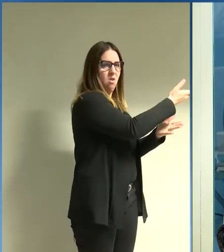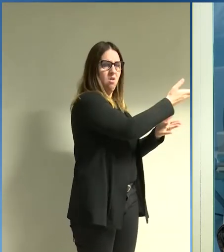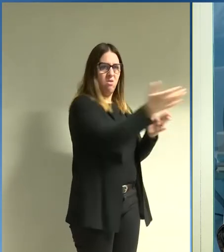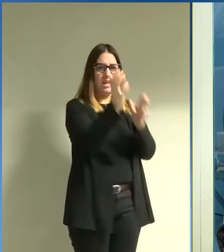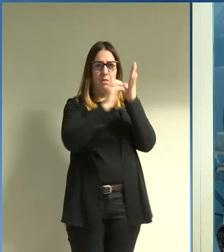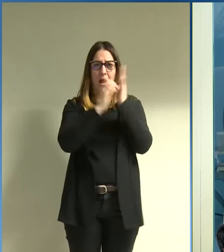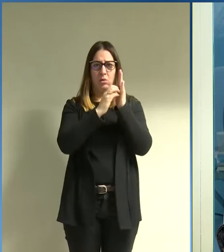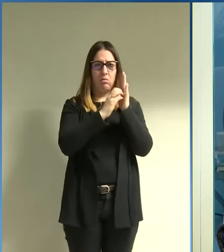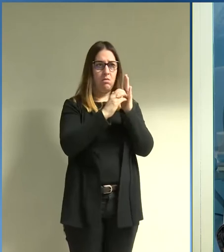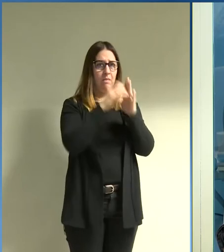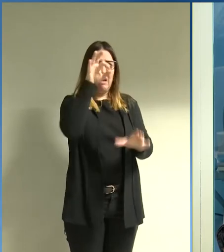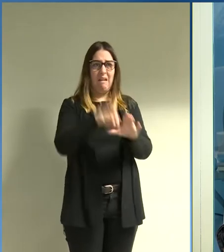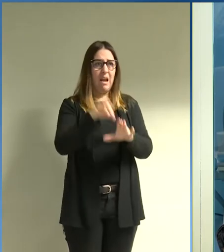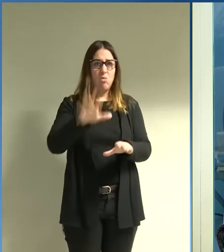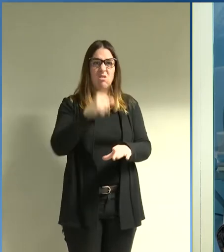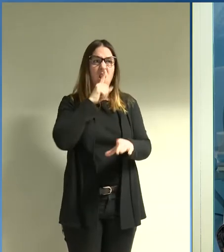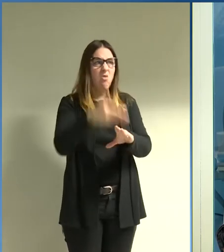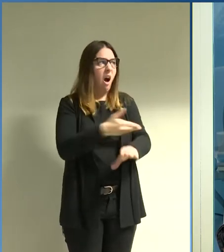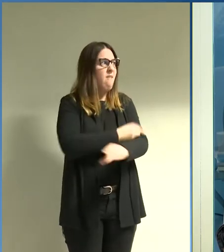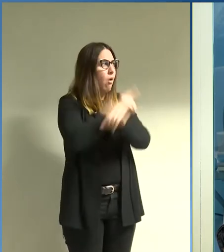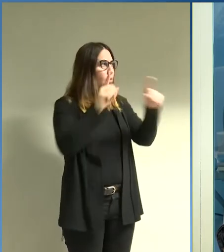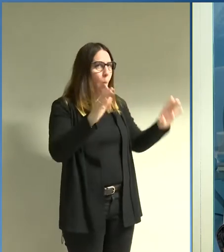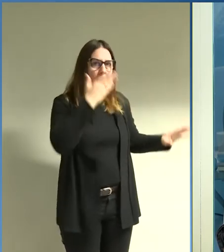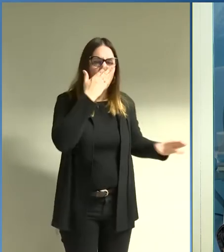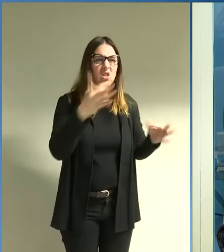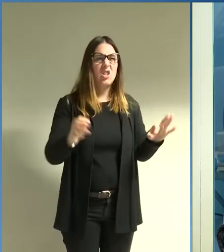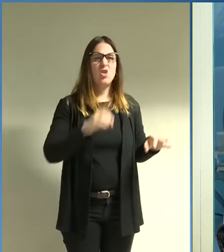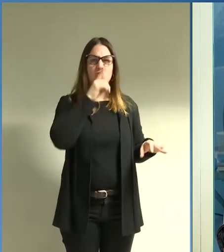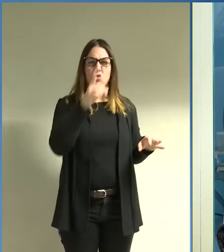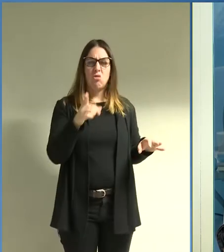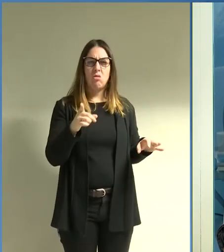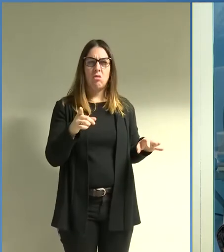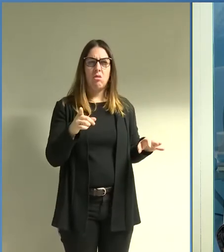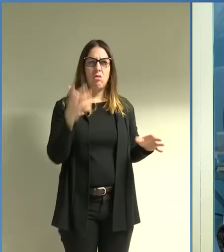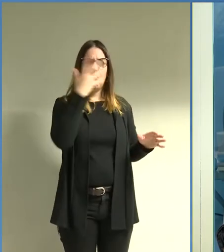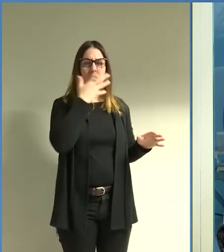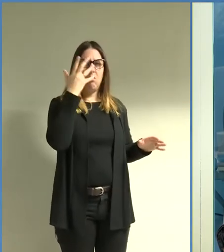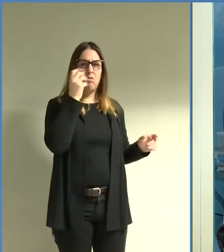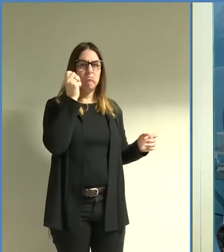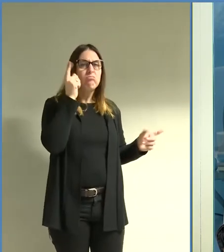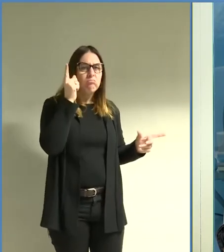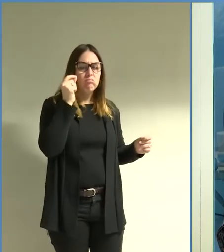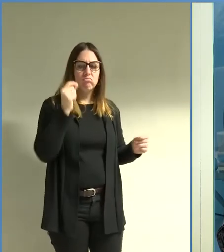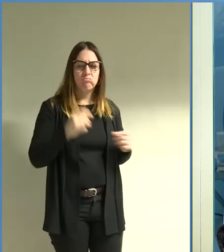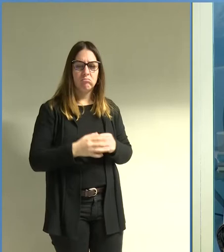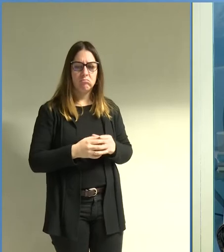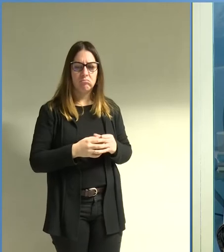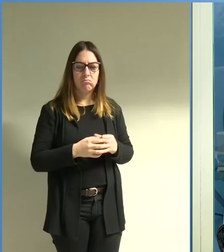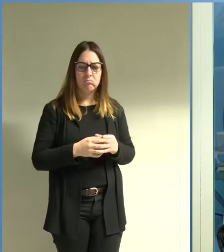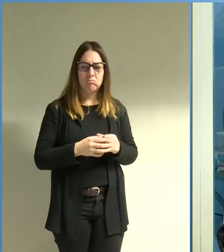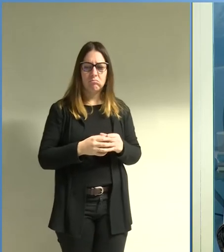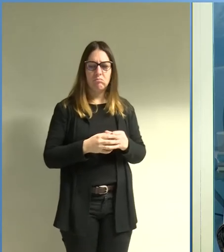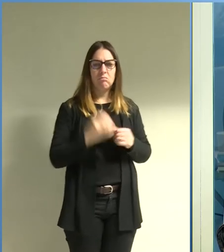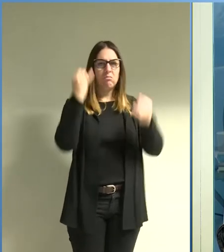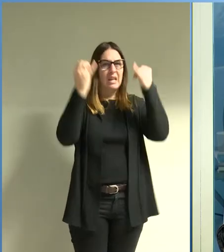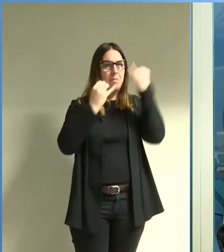les élus n'ont pas 15 jours avant le conseil municipal donc ça ça me paraît quand même un peu surprenant donc je pense que s'ils ont une